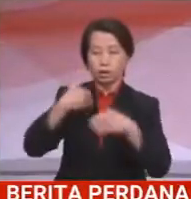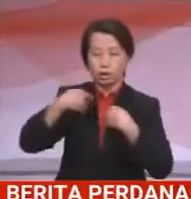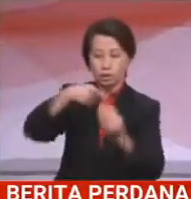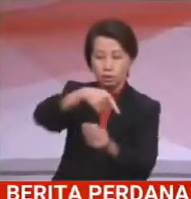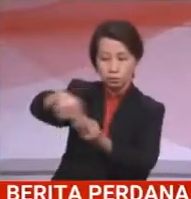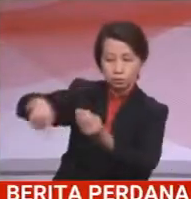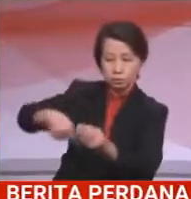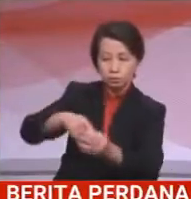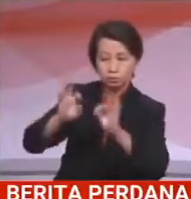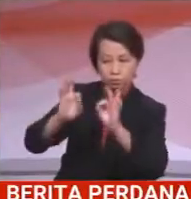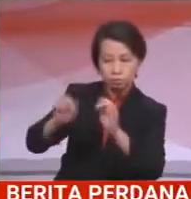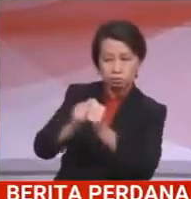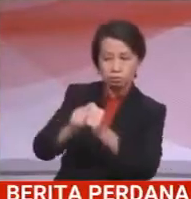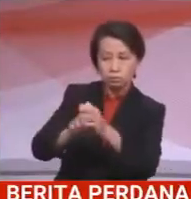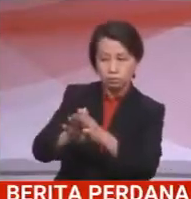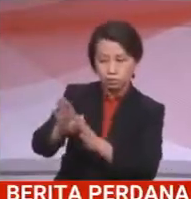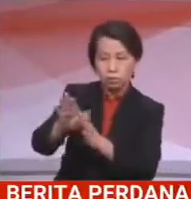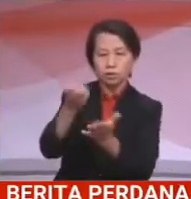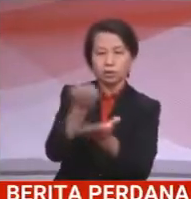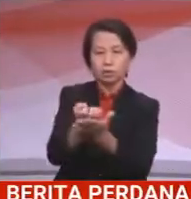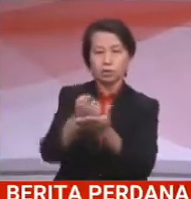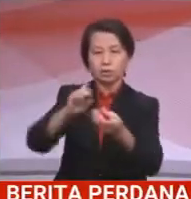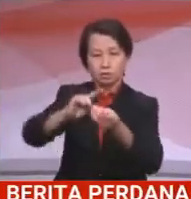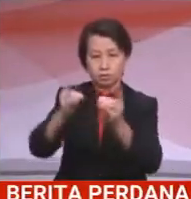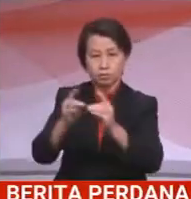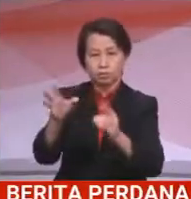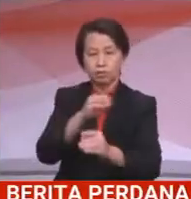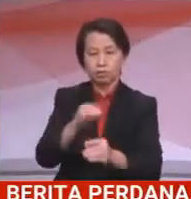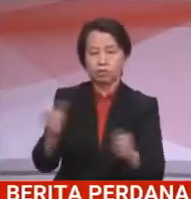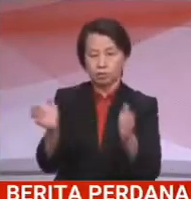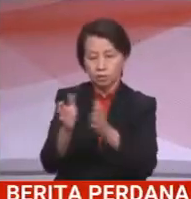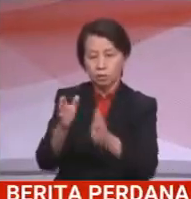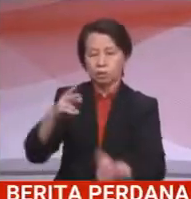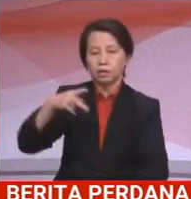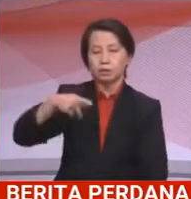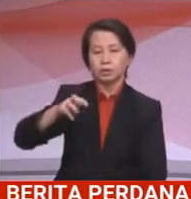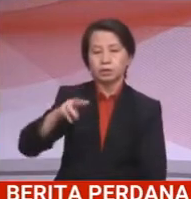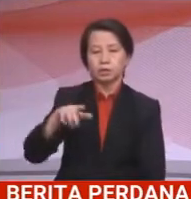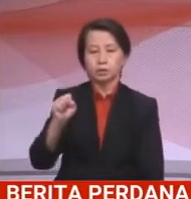persekitaran kondusif untuk pembangunan ekonomi digital dan mikro MPKS.